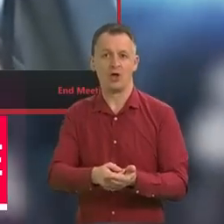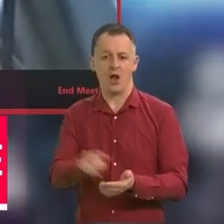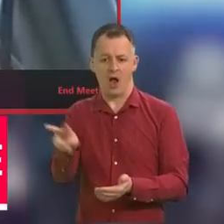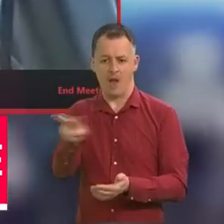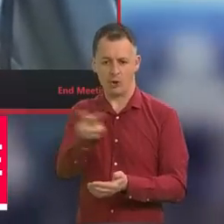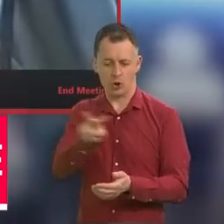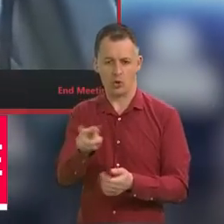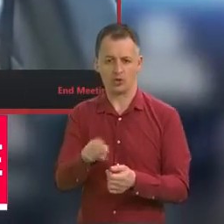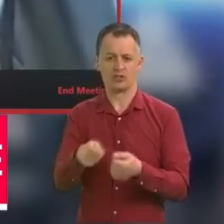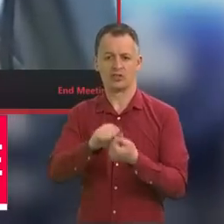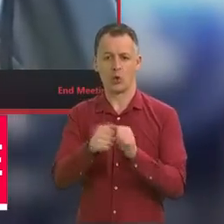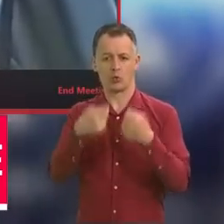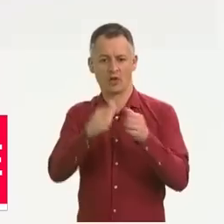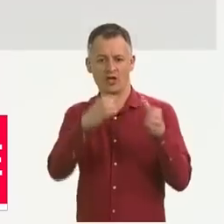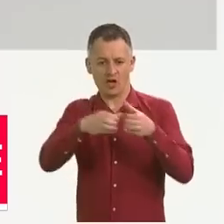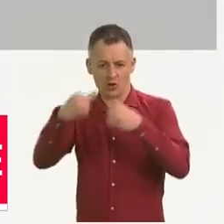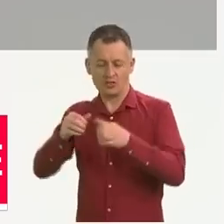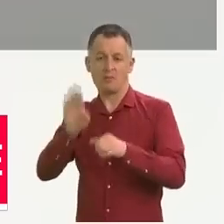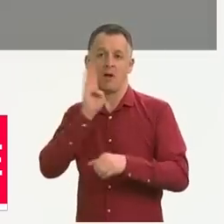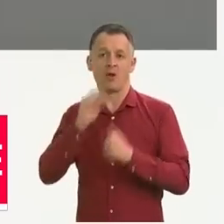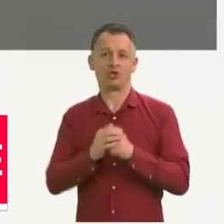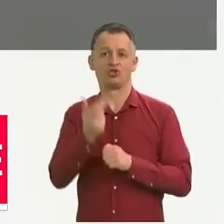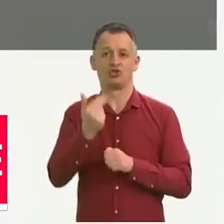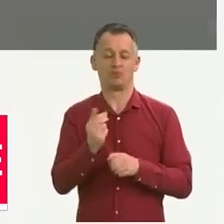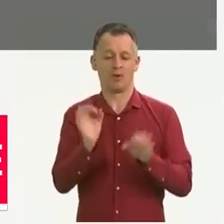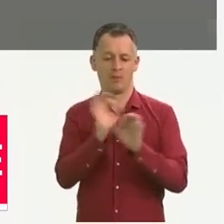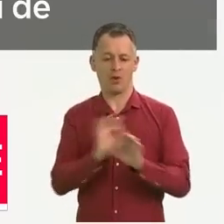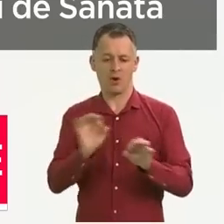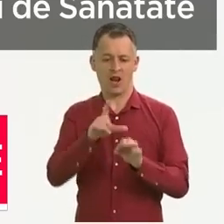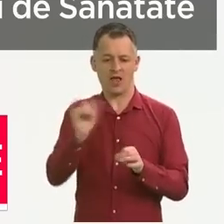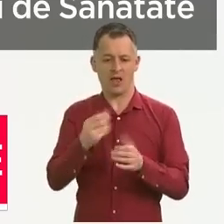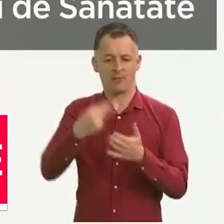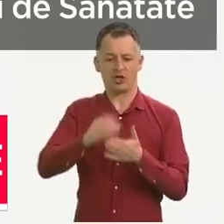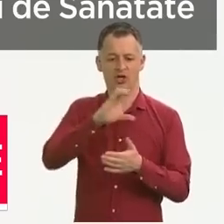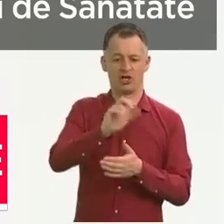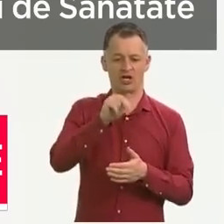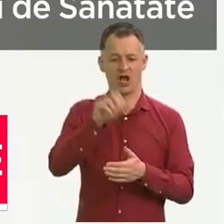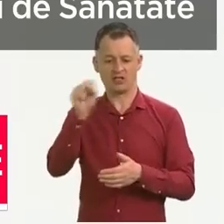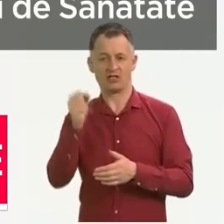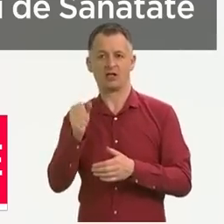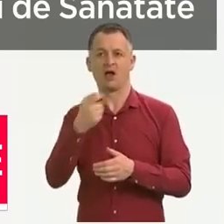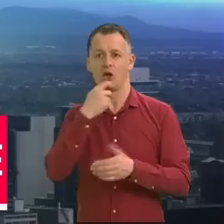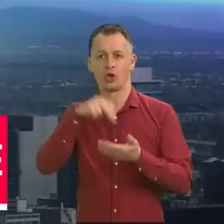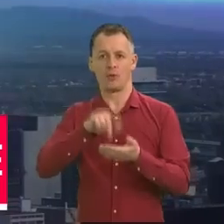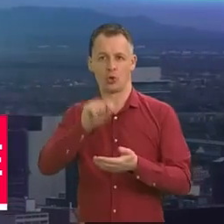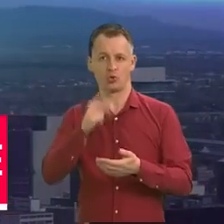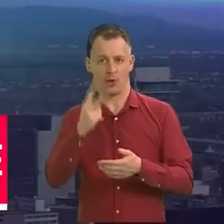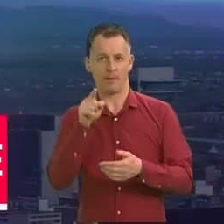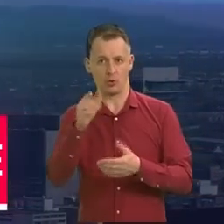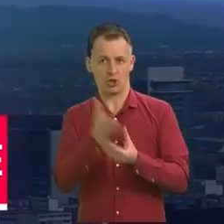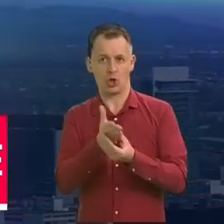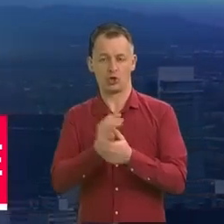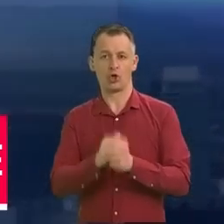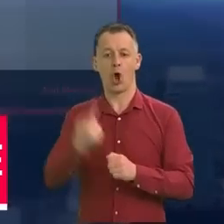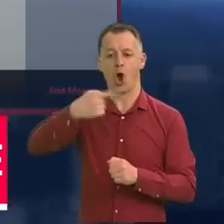sau toate categoriile sunt mame. 15 milioane de lei a plătit CNAS doar în 2022 pentru aceste contracte. 150 de